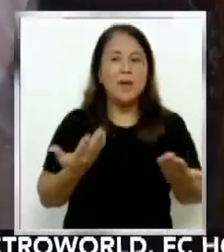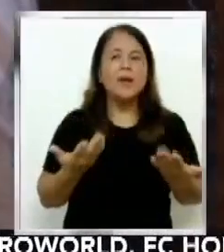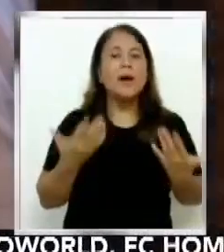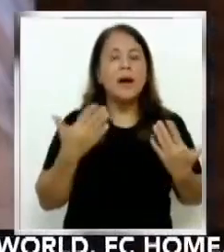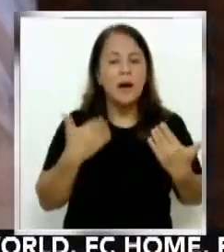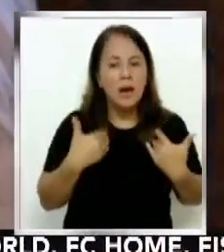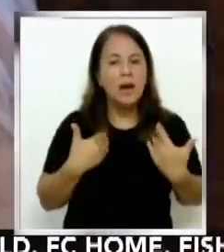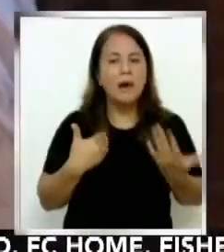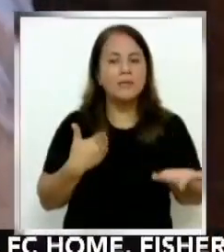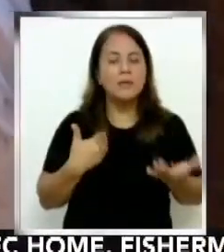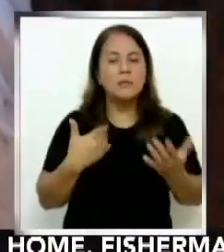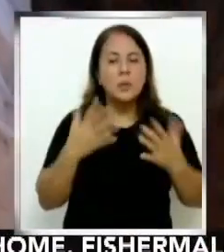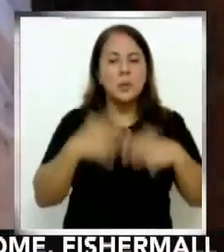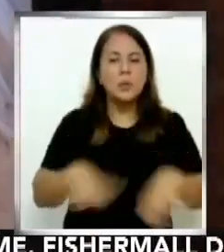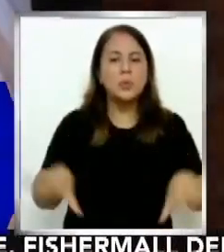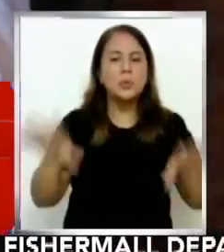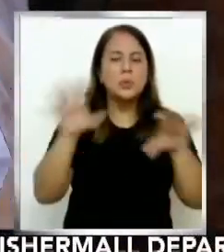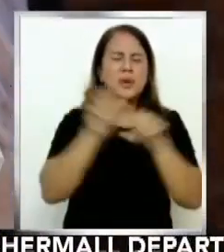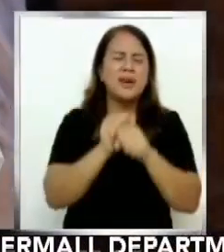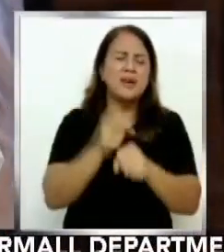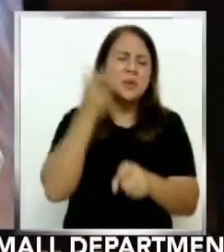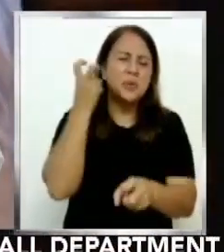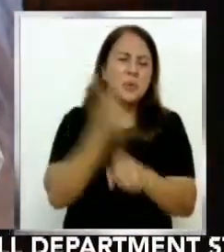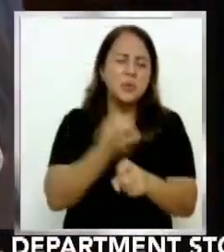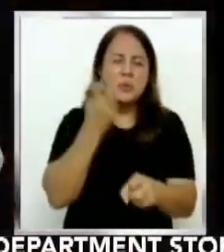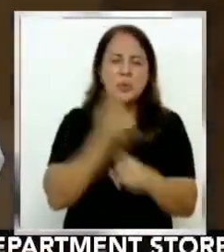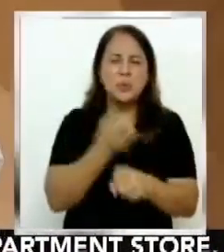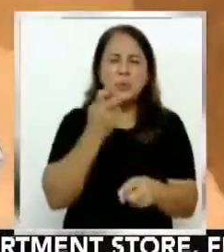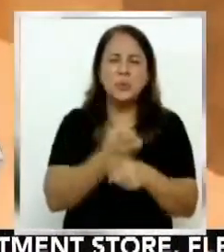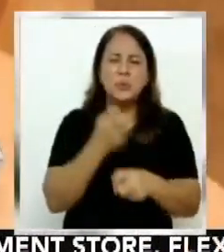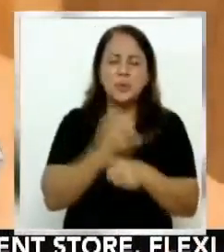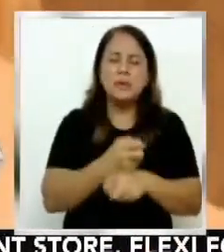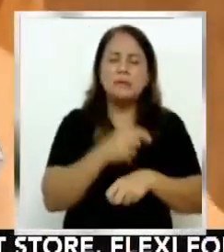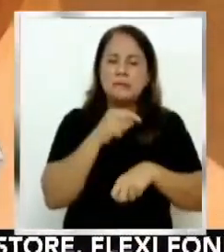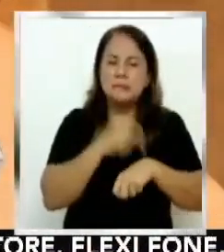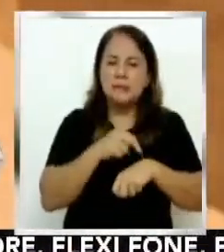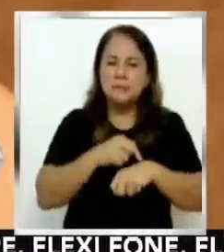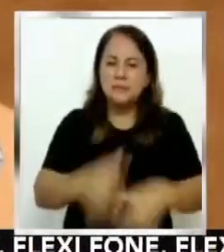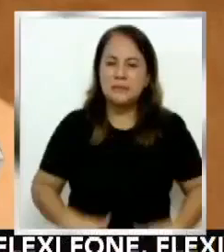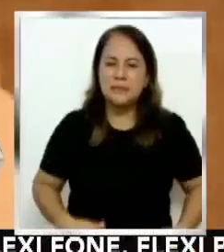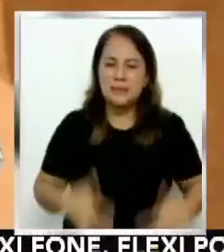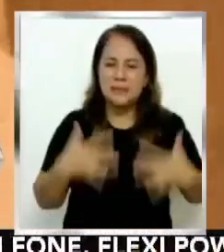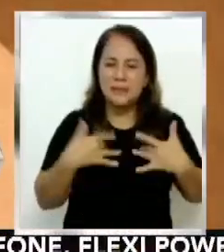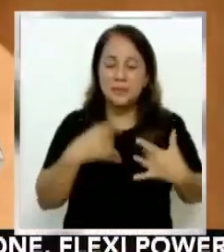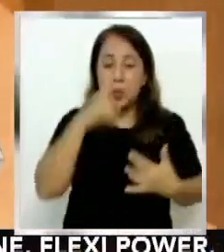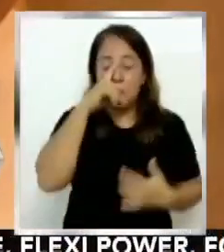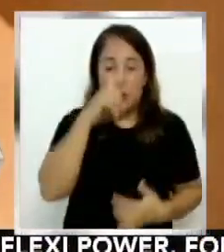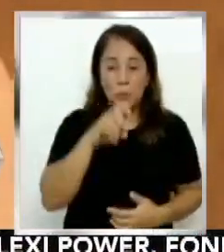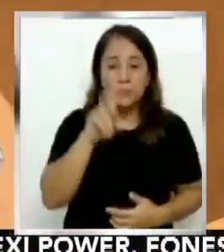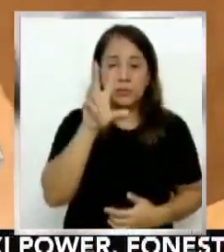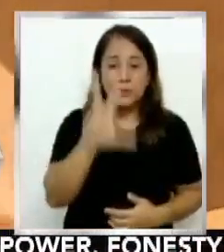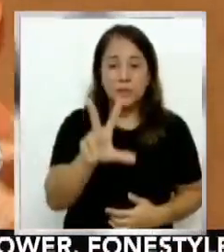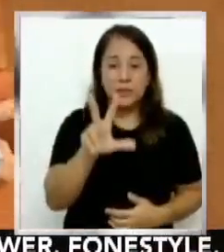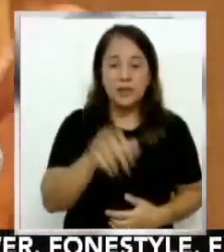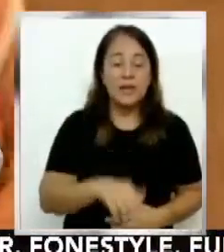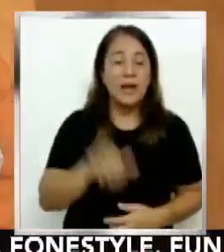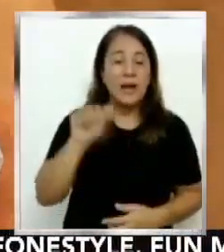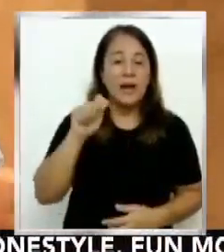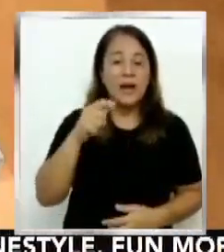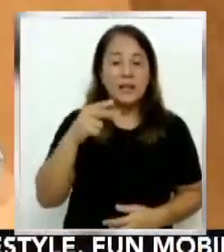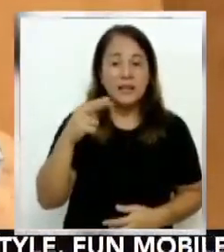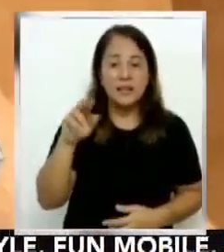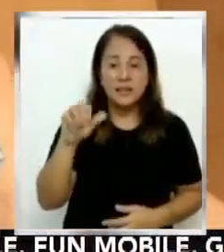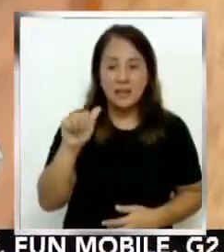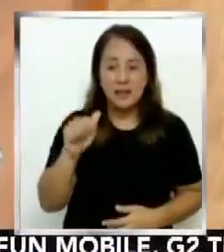pagtatapos ng masalimuot na yugto ng kanilang buhay. Ang 3 taong gulang na si Athena Joy, isa sa mga naghagis